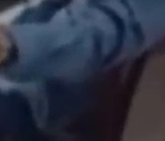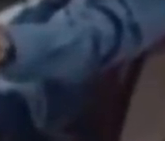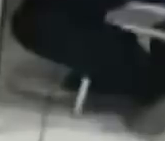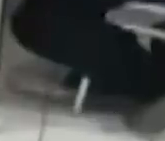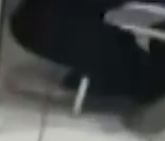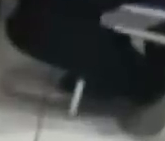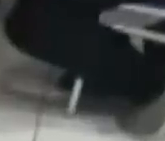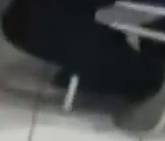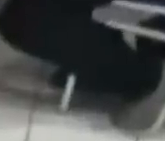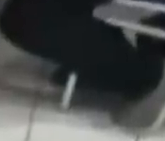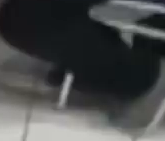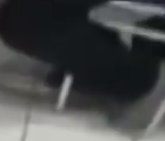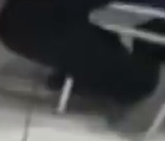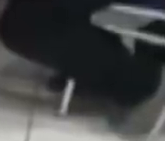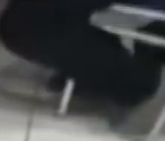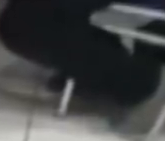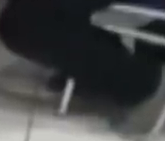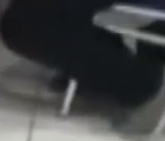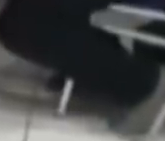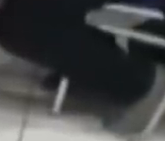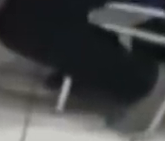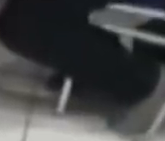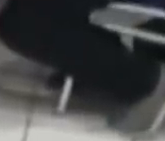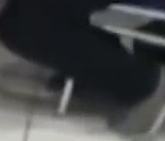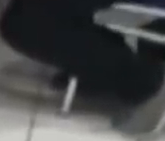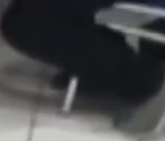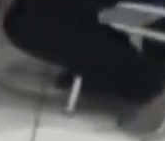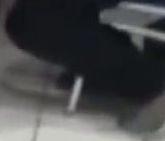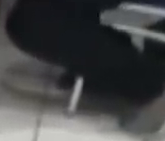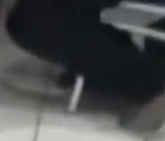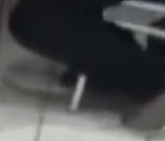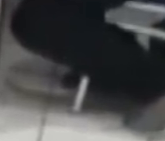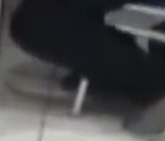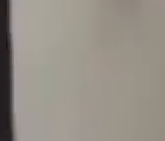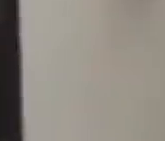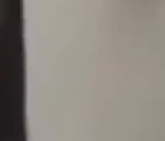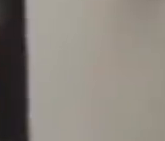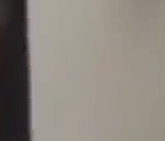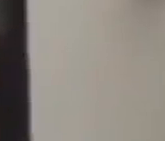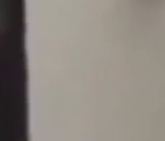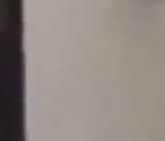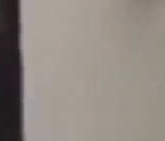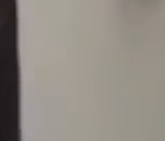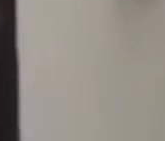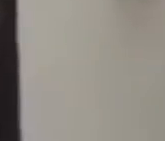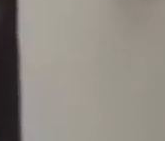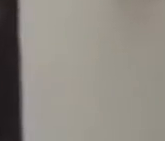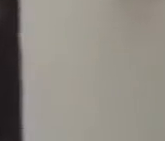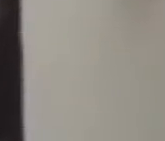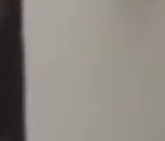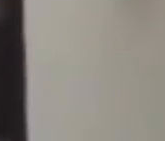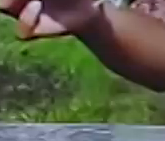Satreskrim Polresta Palembang. Edo pun terancam sangkaan pasal membuat kegaduhan. Dari Palembang, Sumatera Selatan, Muhammad David, iNews